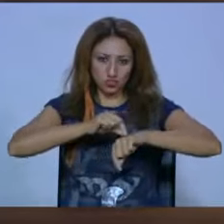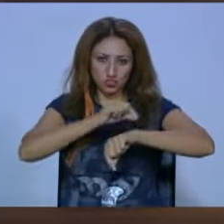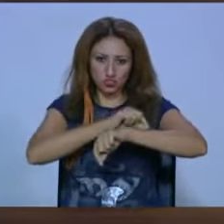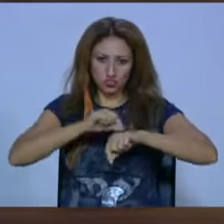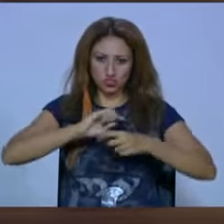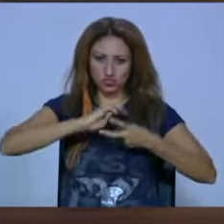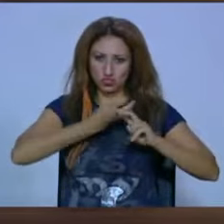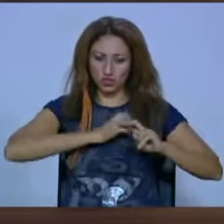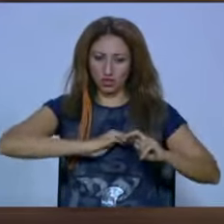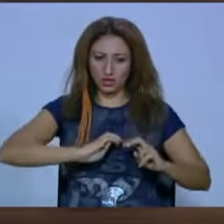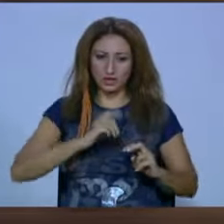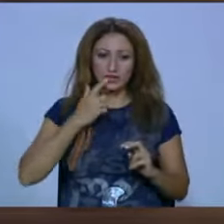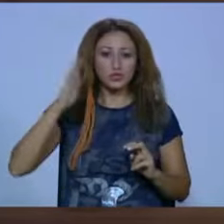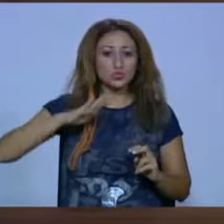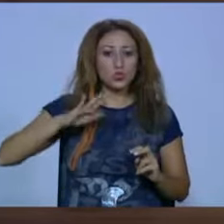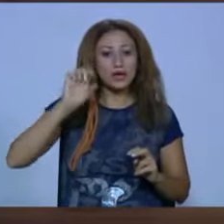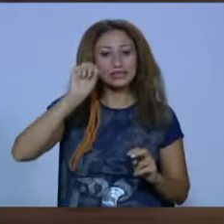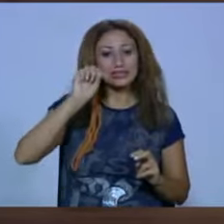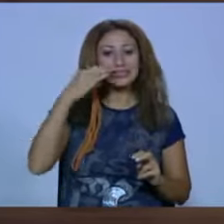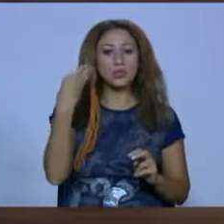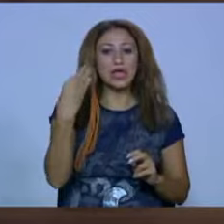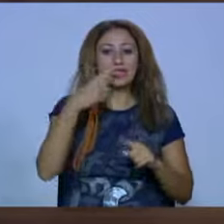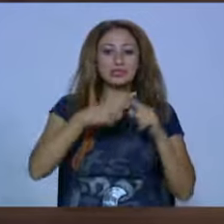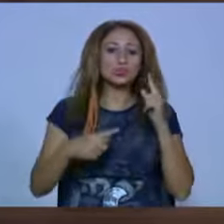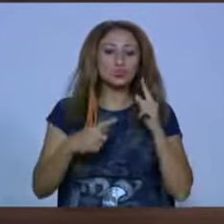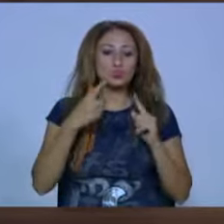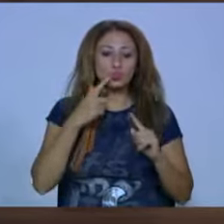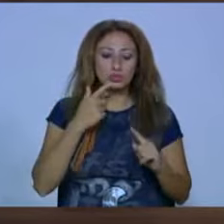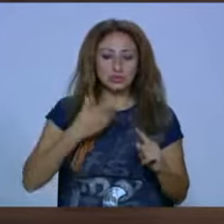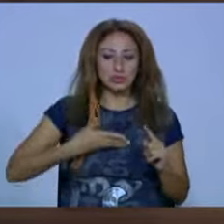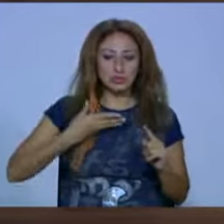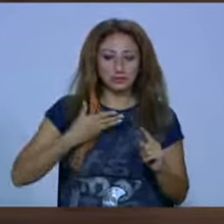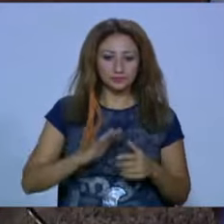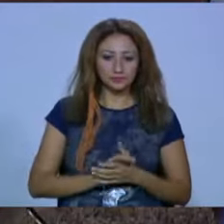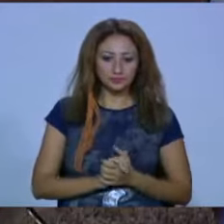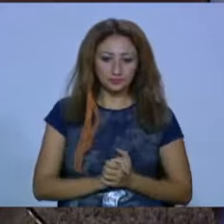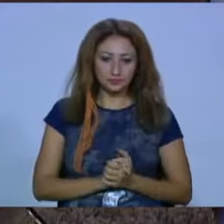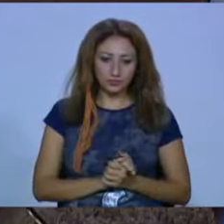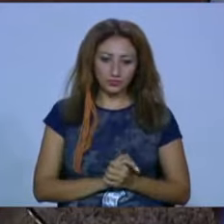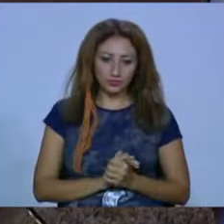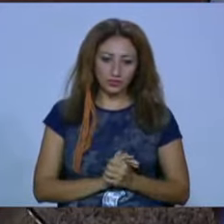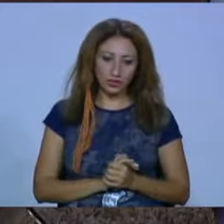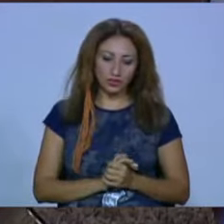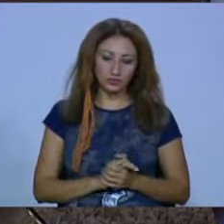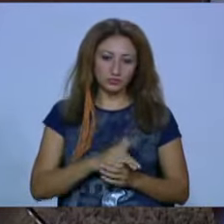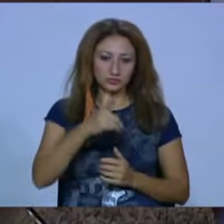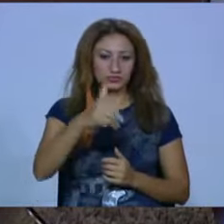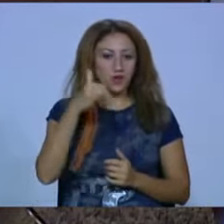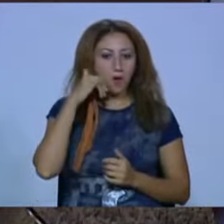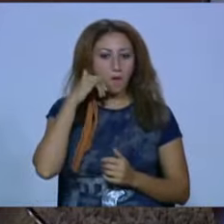يرحمه كان سنه صغير 39 سنه. 39 سنه ونص بالظبط اللي فيها. بس اول واحد مسكت موبايل